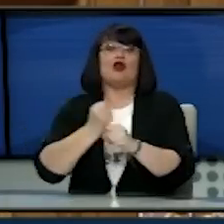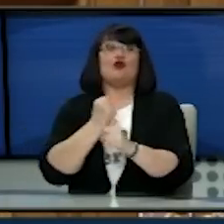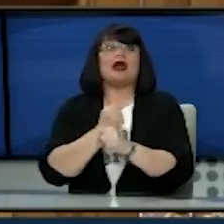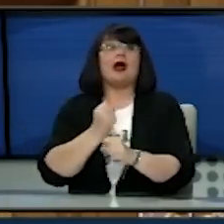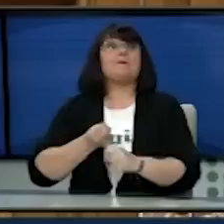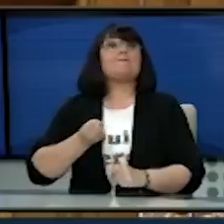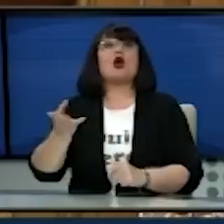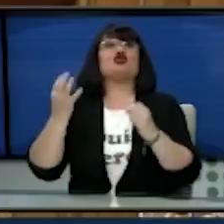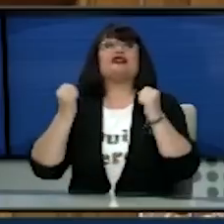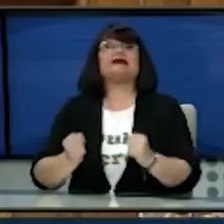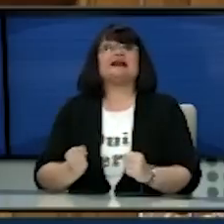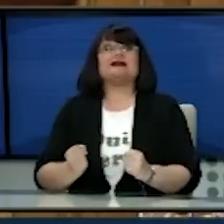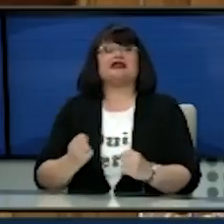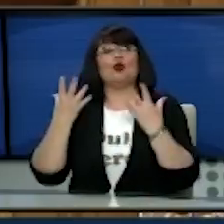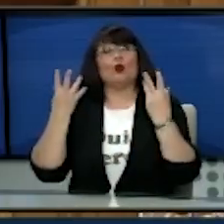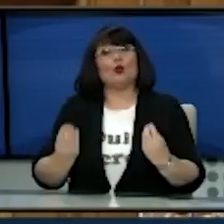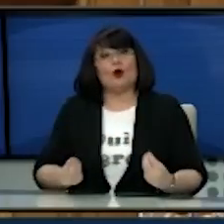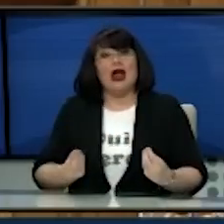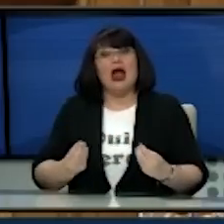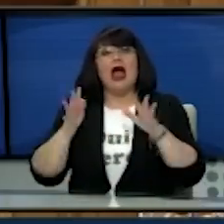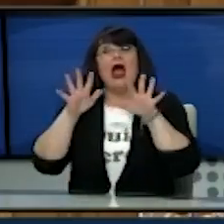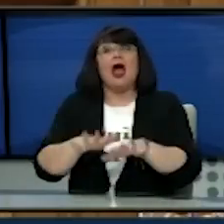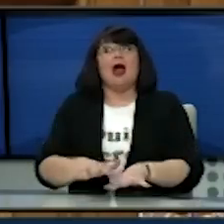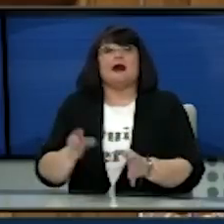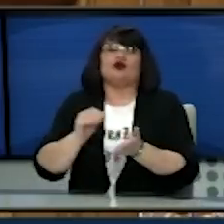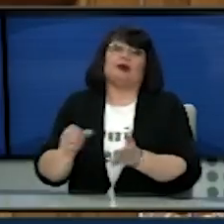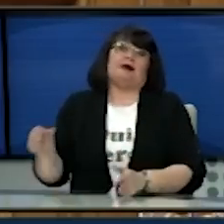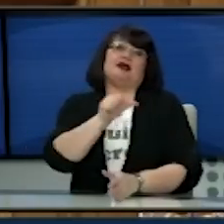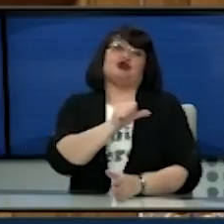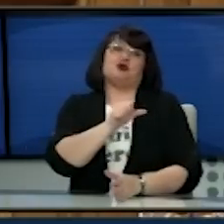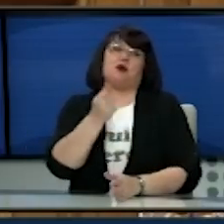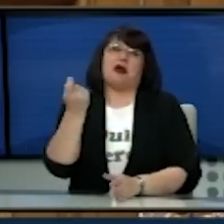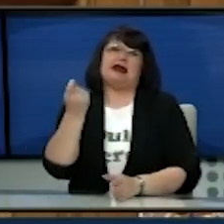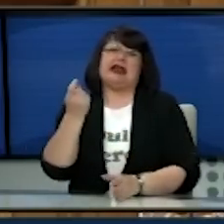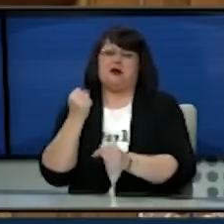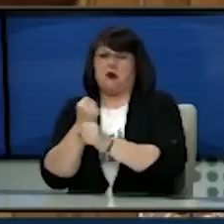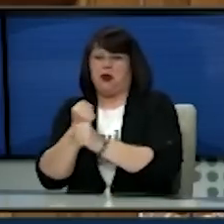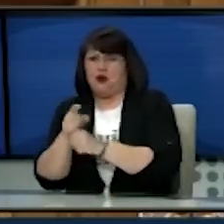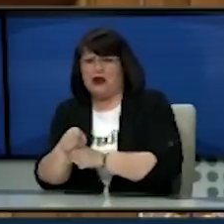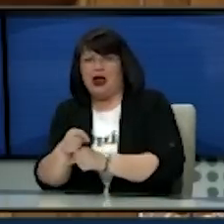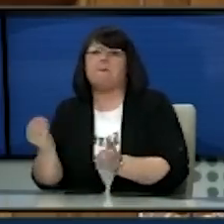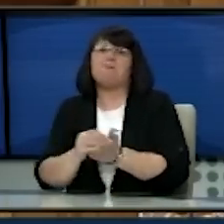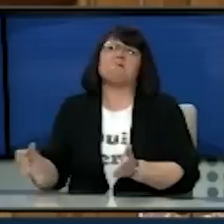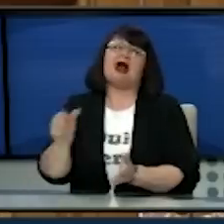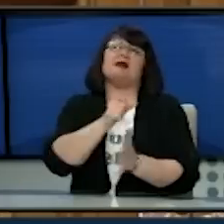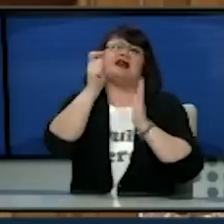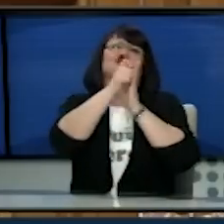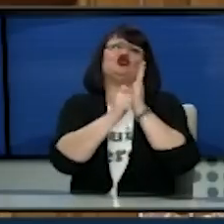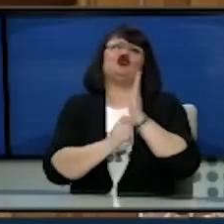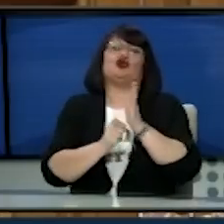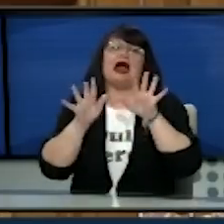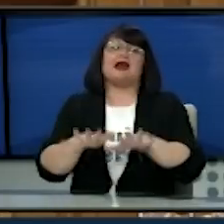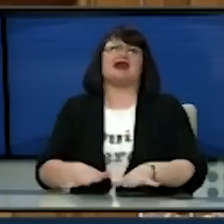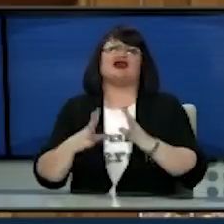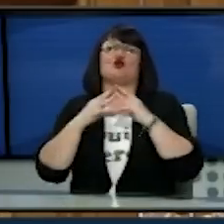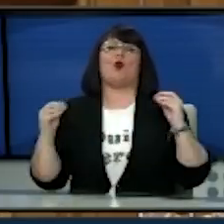Γιατί συνήθως ο άνεργος γυρίζει πίσω από εκεί που ξεκίνησε, δηλαδή στις λίστες ανεργίας του ΟΑΕΔ.